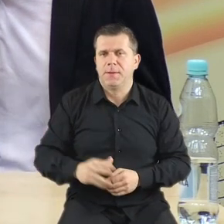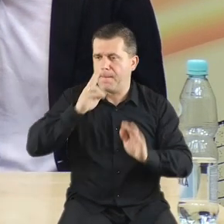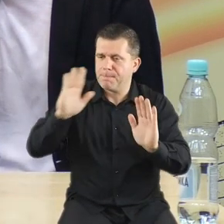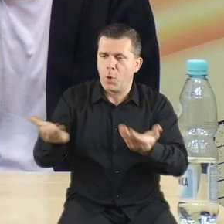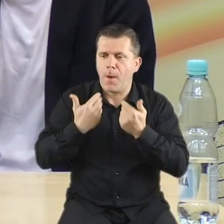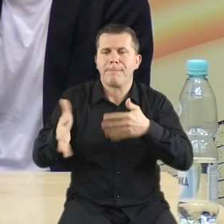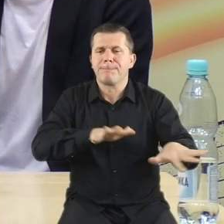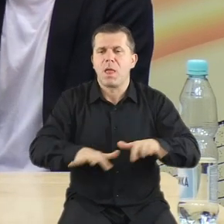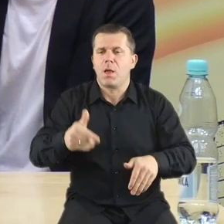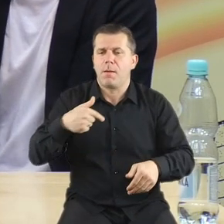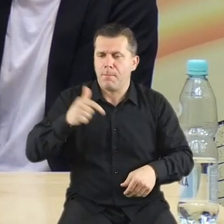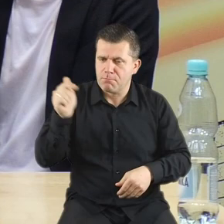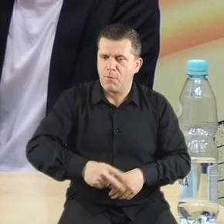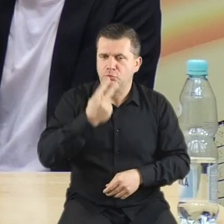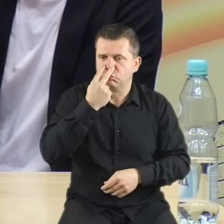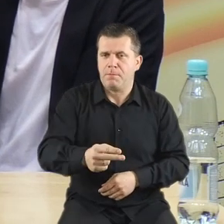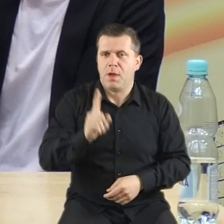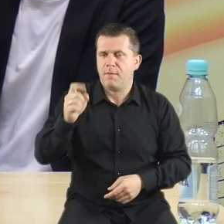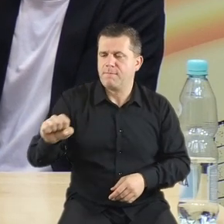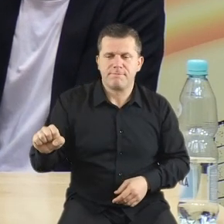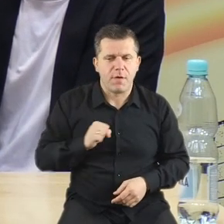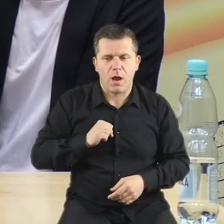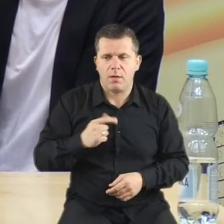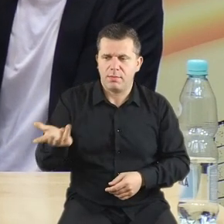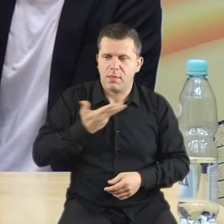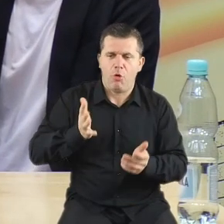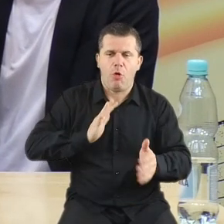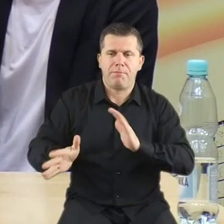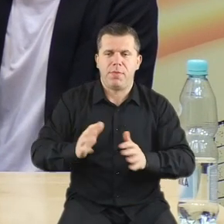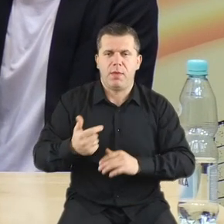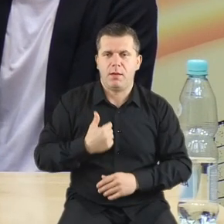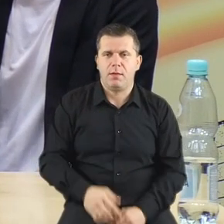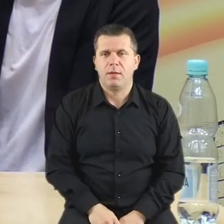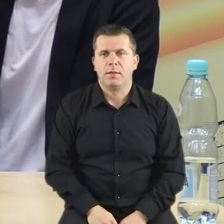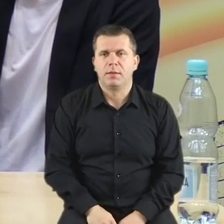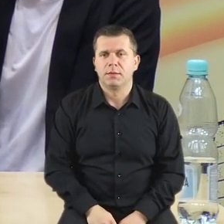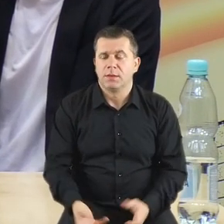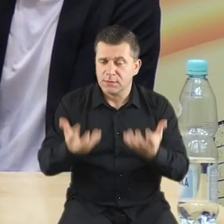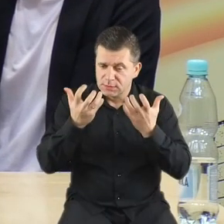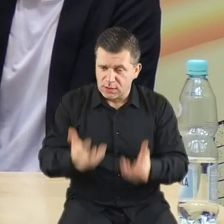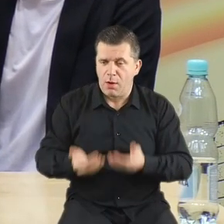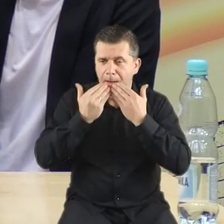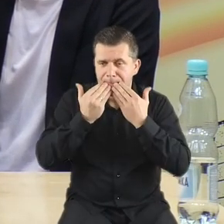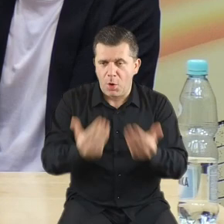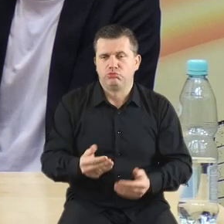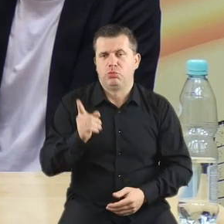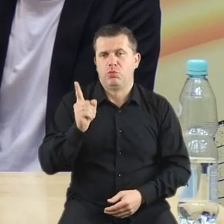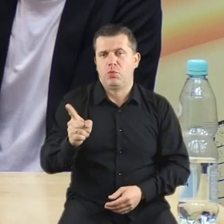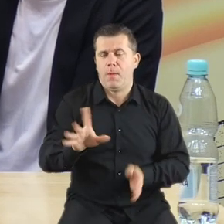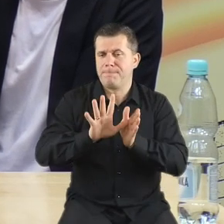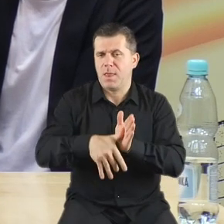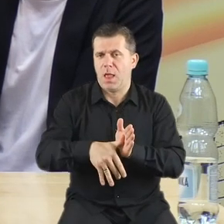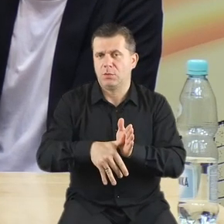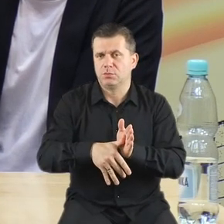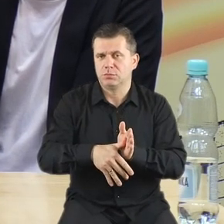które powinienem zobaczyć. Fantastycznie się mną tam zaopiekowali. Chciałem w jakiś sposób podziękować. Zresztą miastu